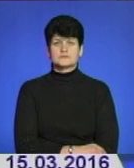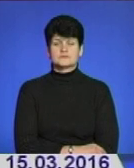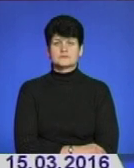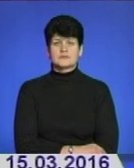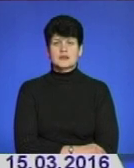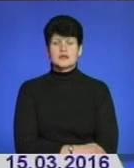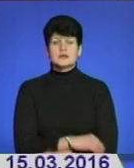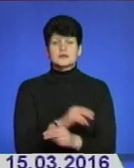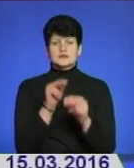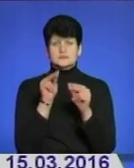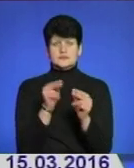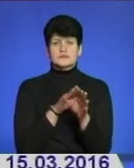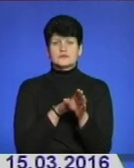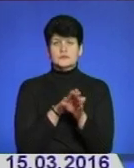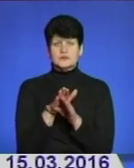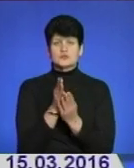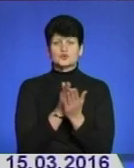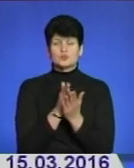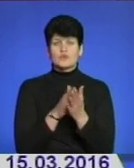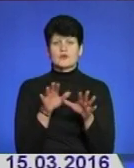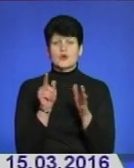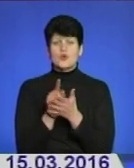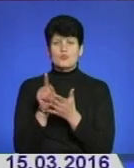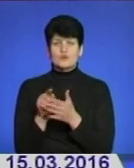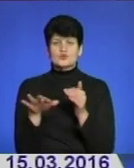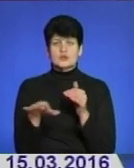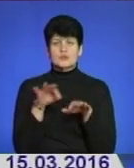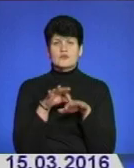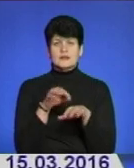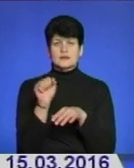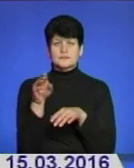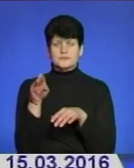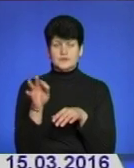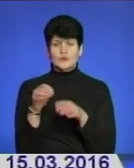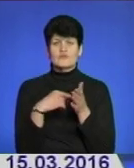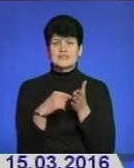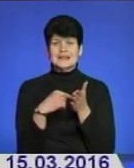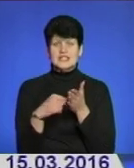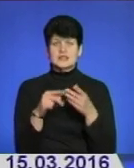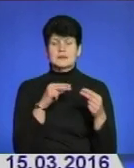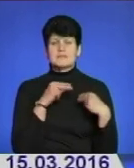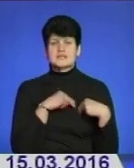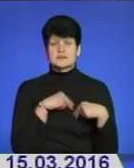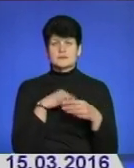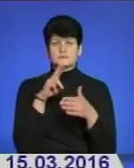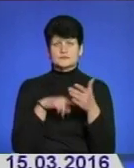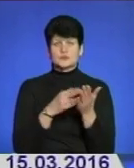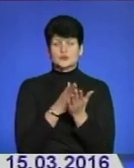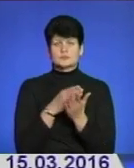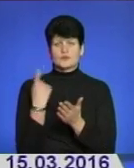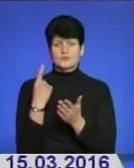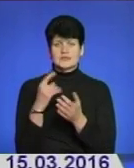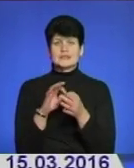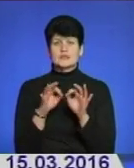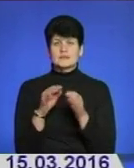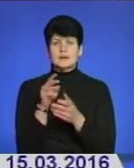За сумлінне виконання службових обов'язків у зоні проведення антитерористичної операції відзначили працівників фіскальної служби області.